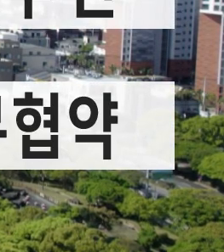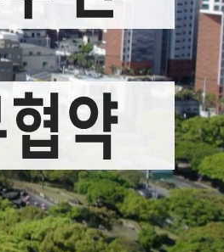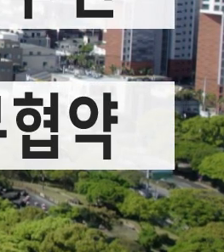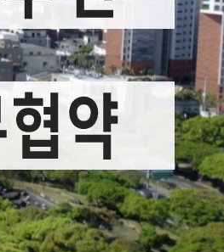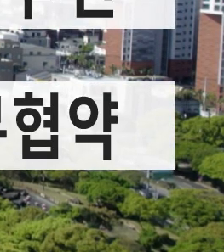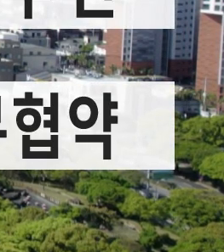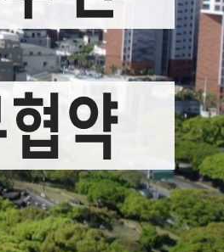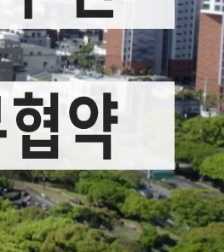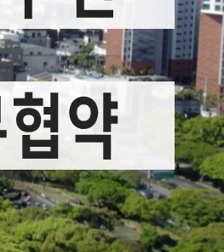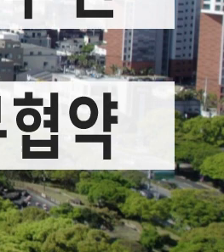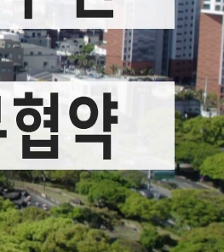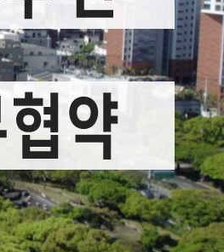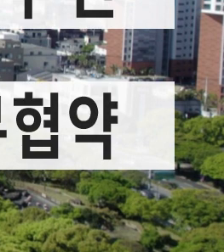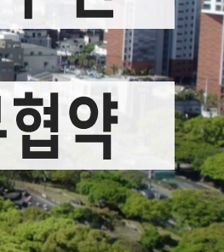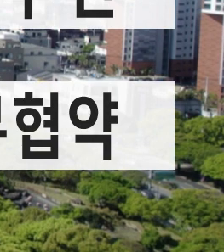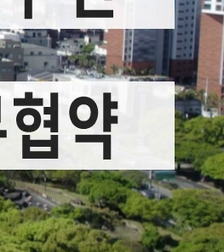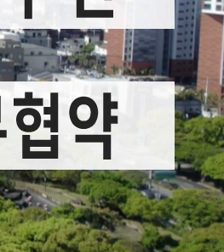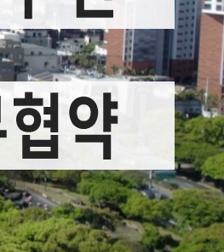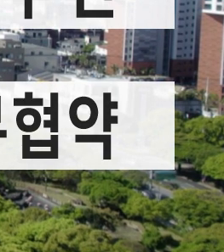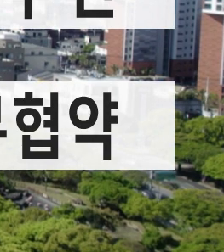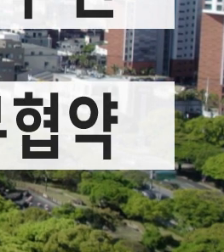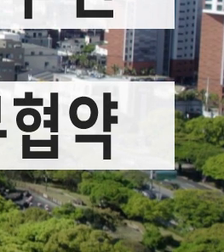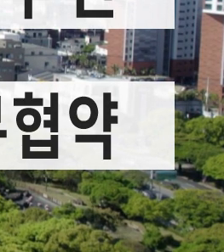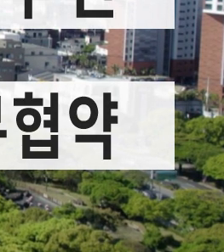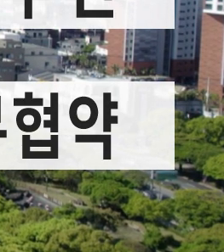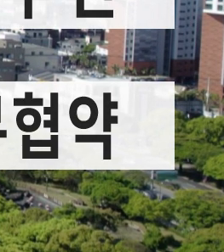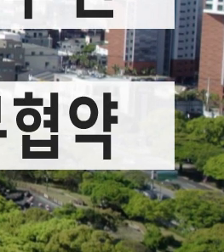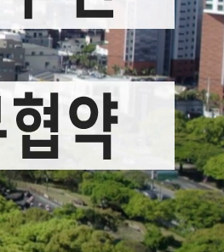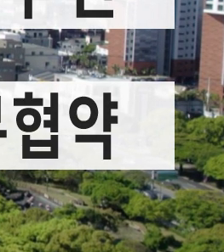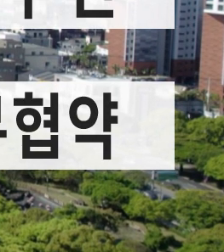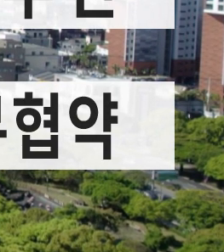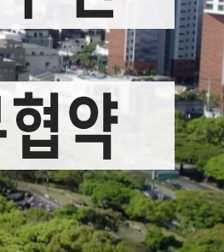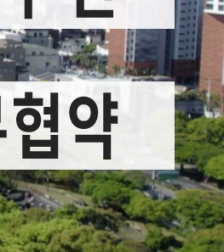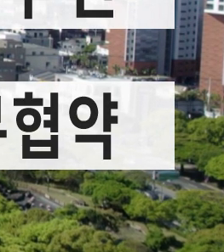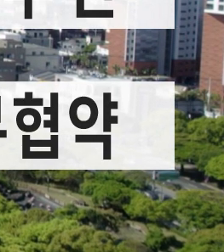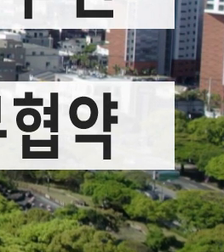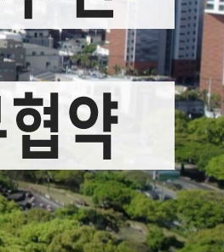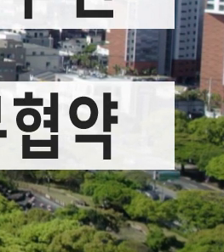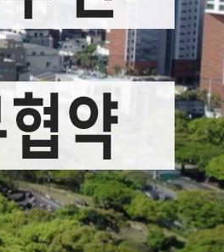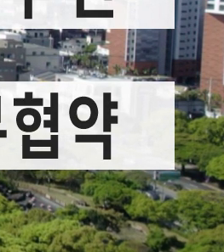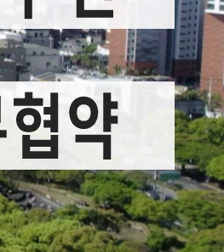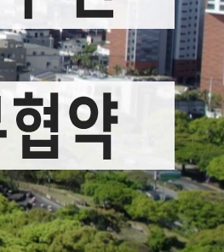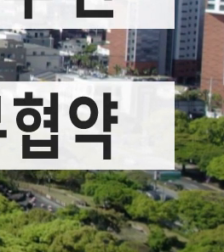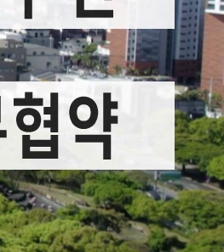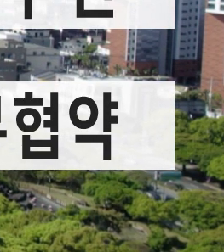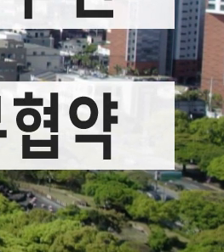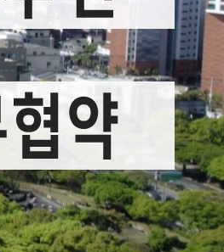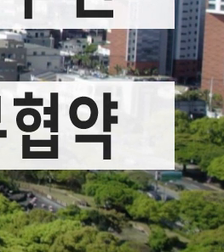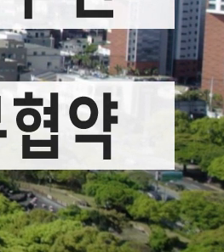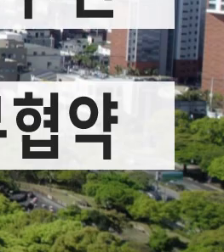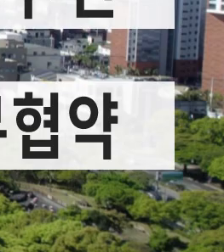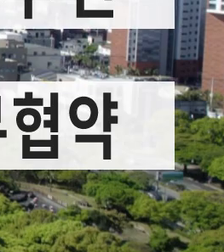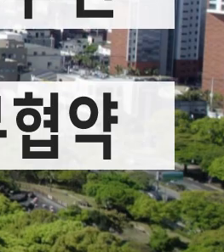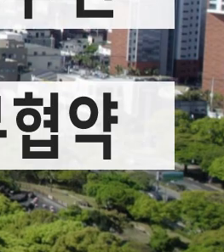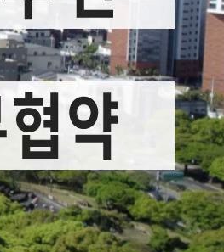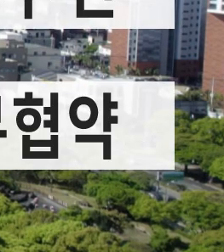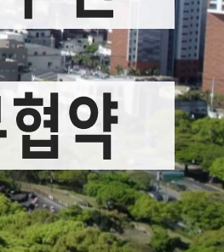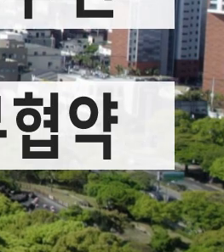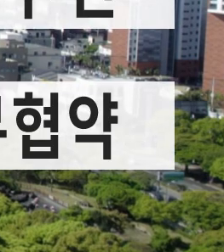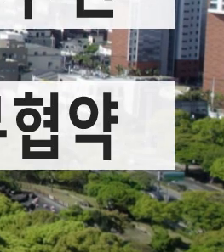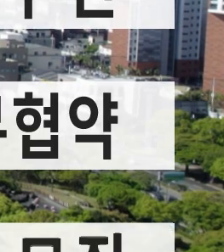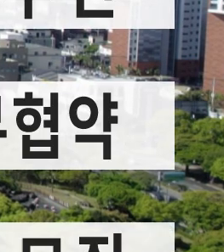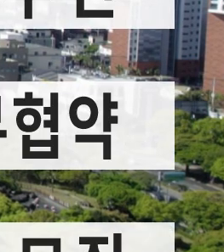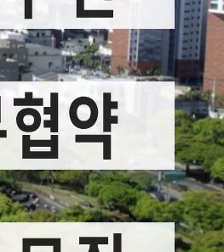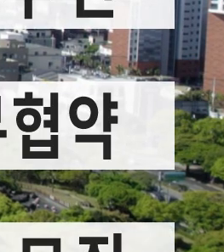제주특별자치도와 제주도교육청이 전국 최초로 도내 청소년을 대상으로 대중교통 전면 무료화를